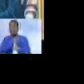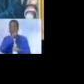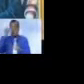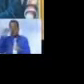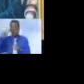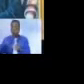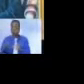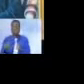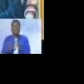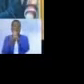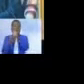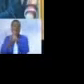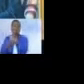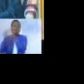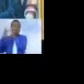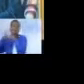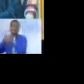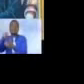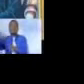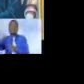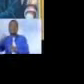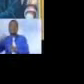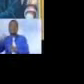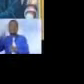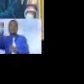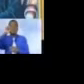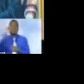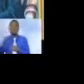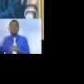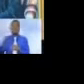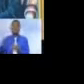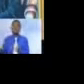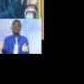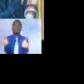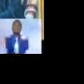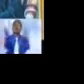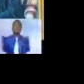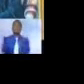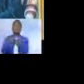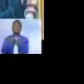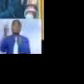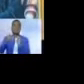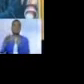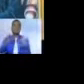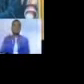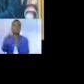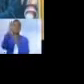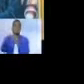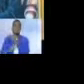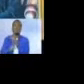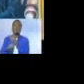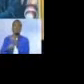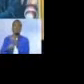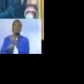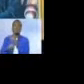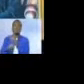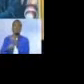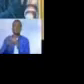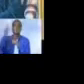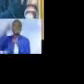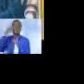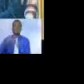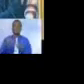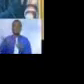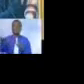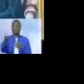face à cette réalité. La solution, c'est d'encourager le financement des grands projets structurants